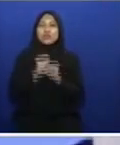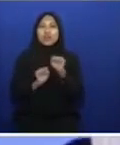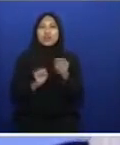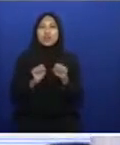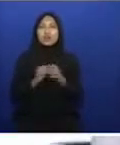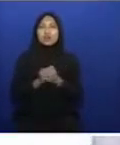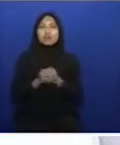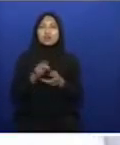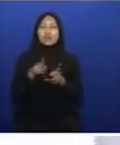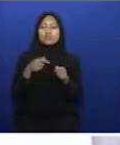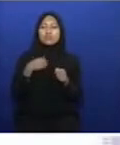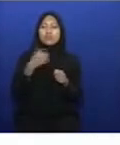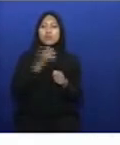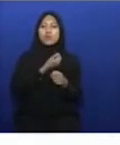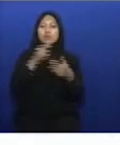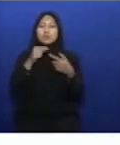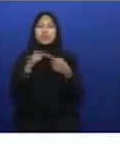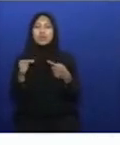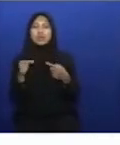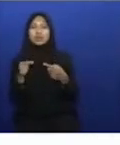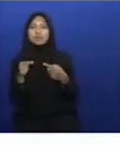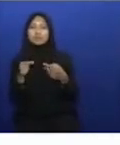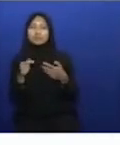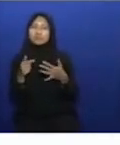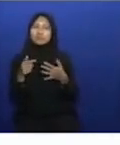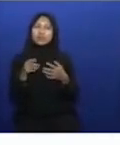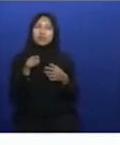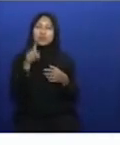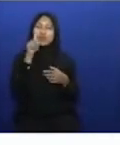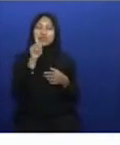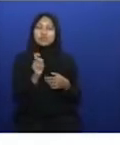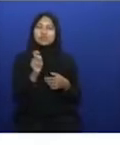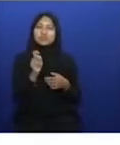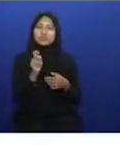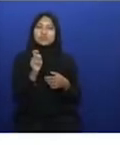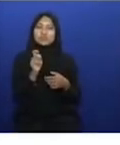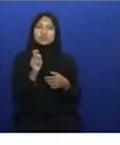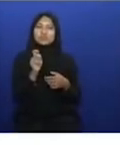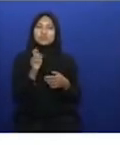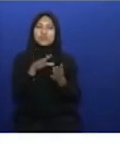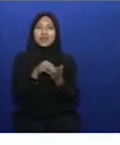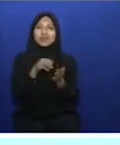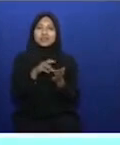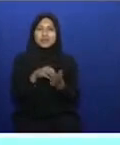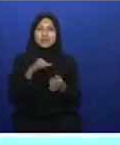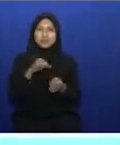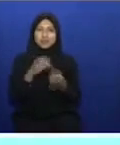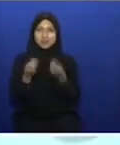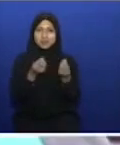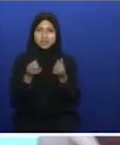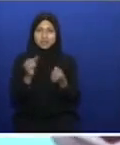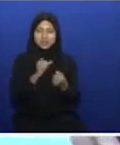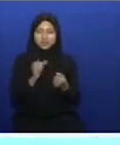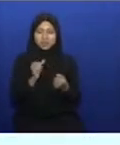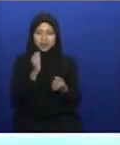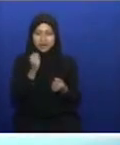bagus. Tapi kalau saya disuruh memilih, alangkah lebih baiknya belajar sambil bisnis supaya langsung